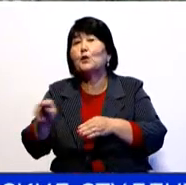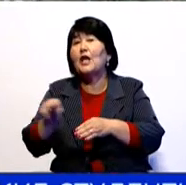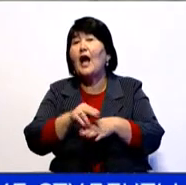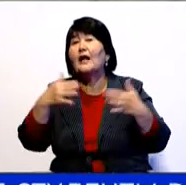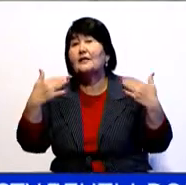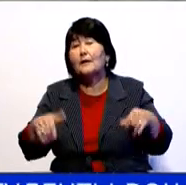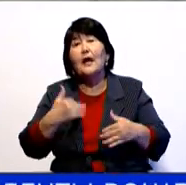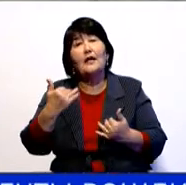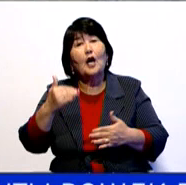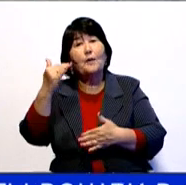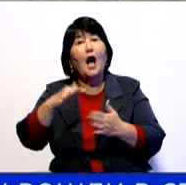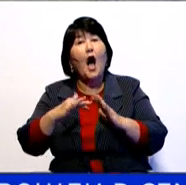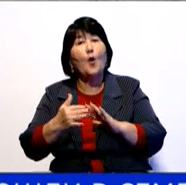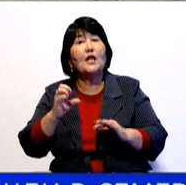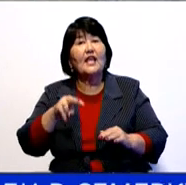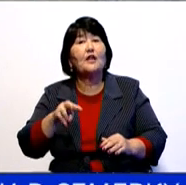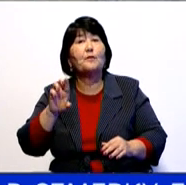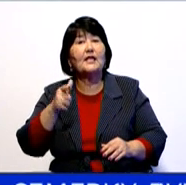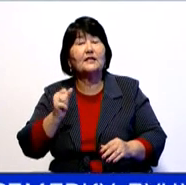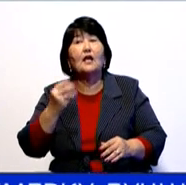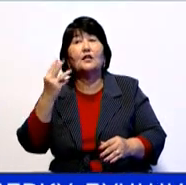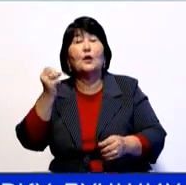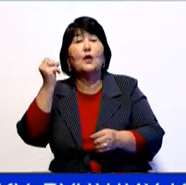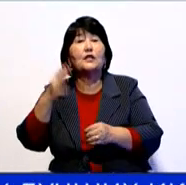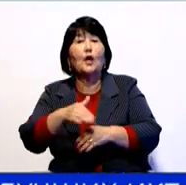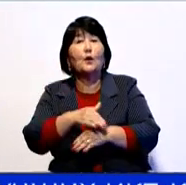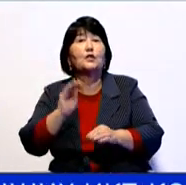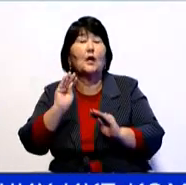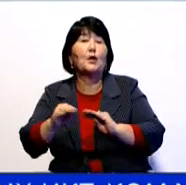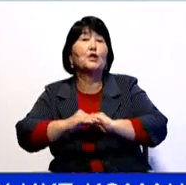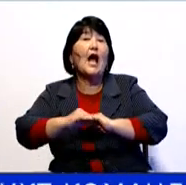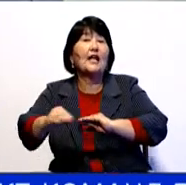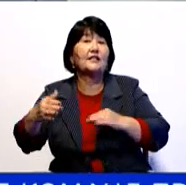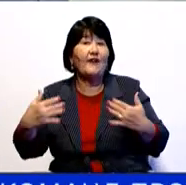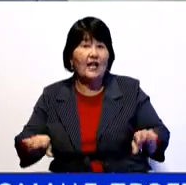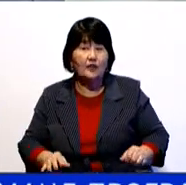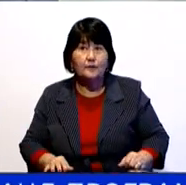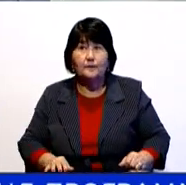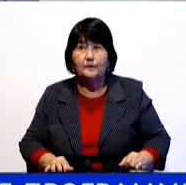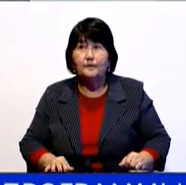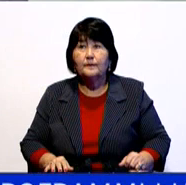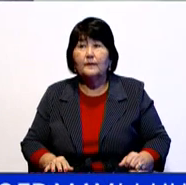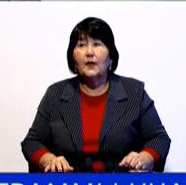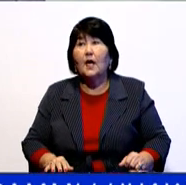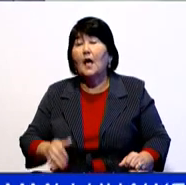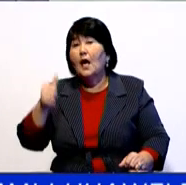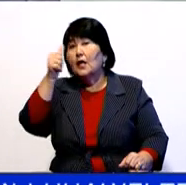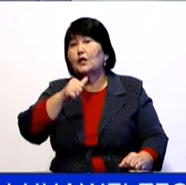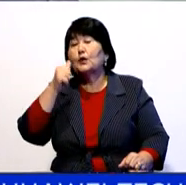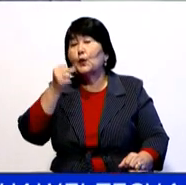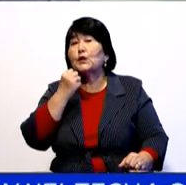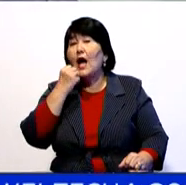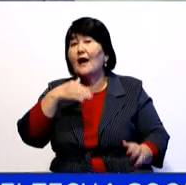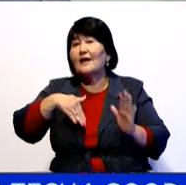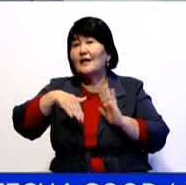отремонтированы. В рамках программы АУ Ельбесыга на трех центральных улицах проложен асфальт. Из года в год хорошеет